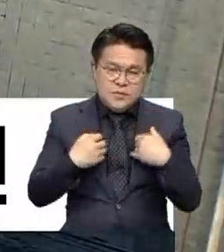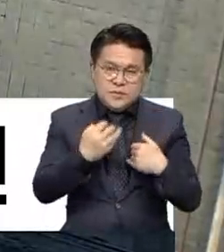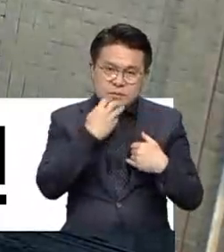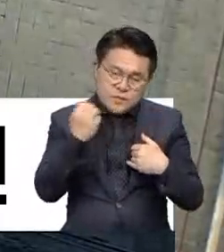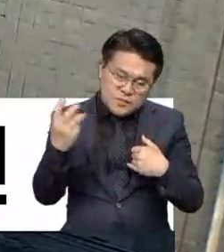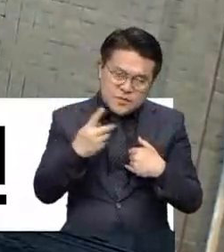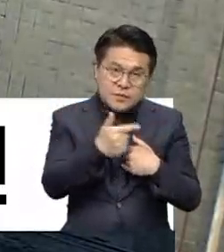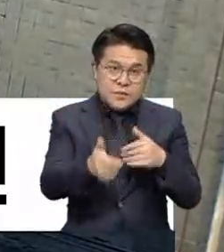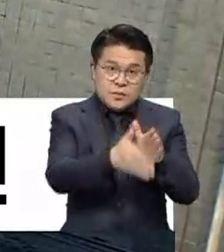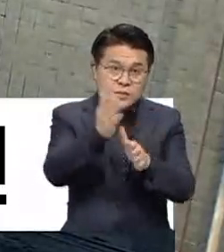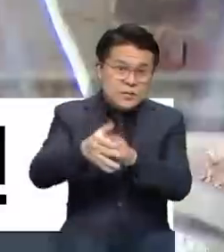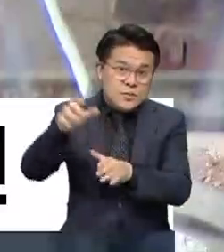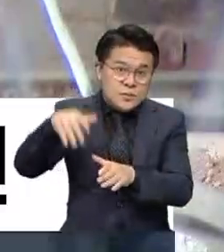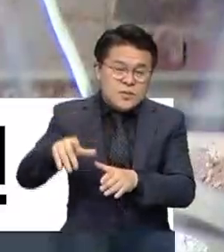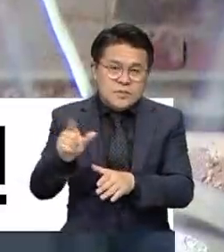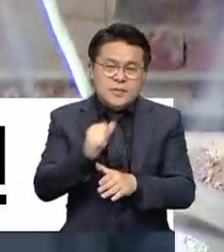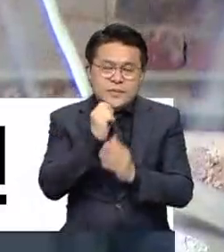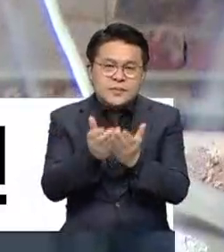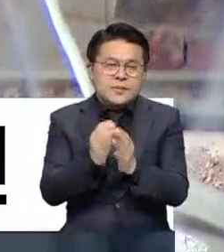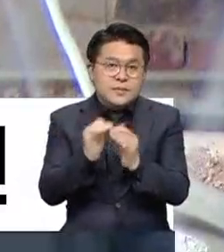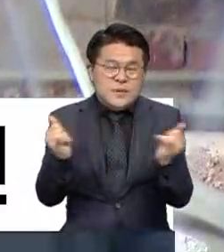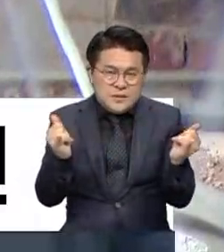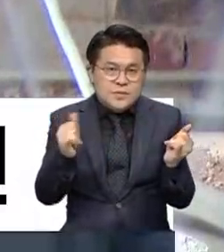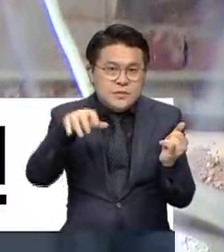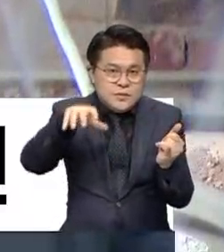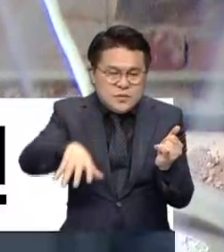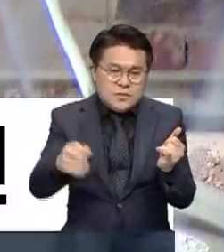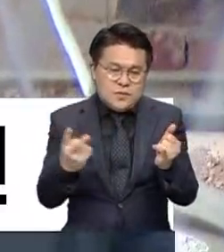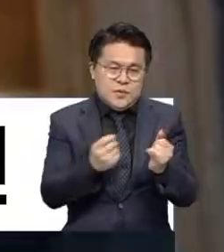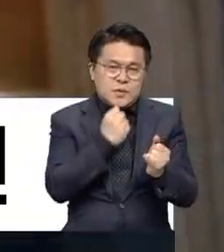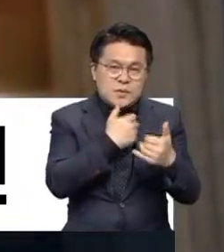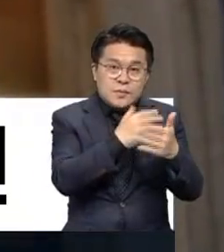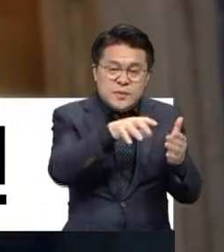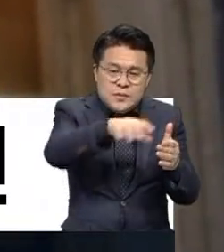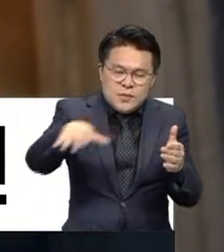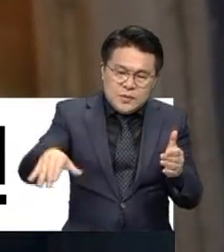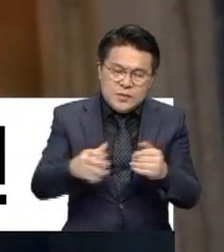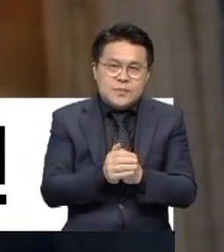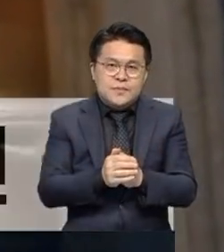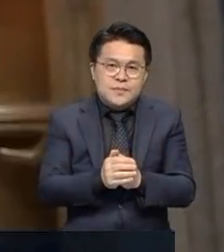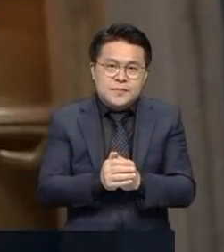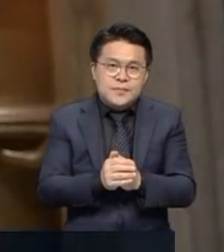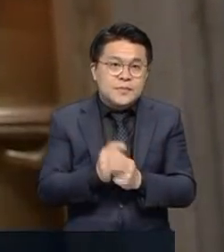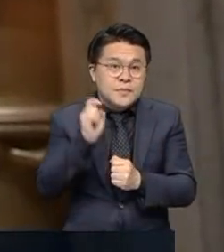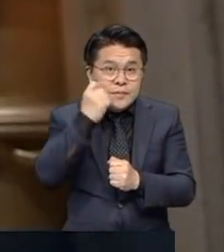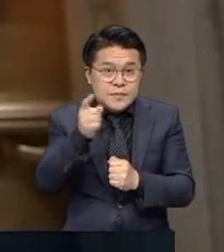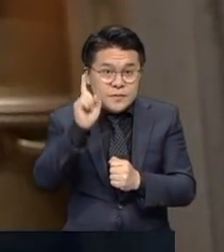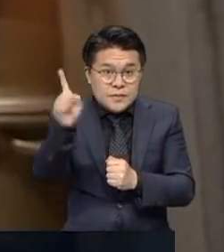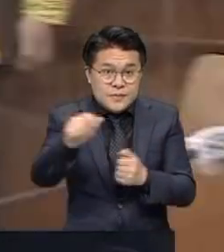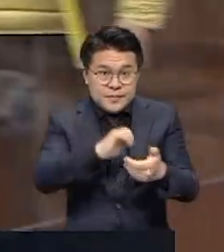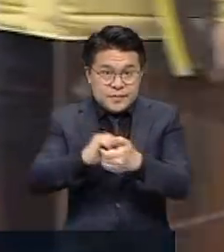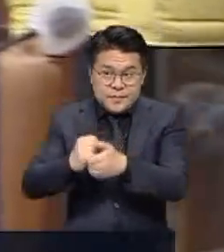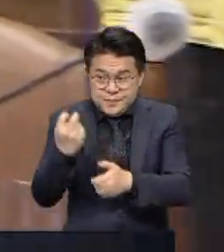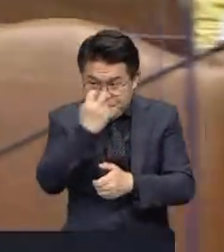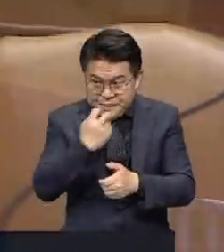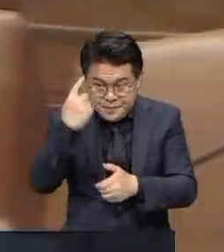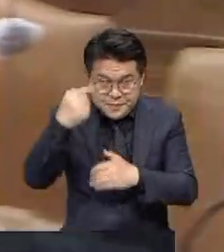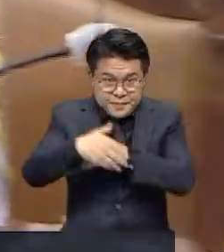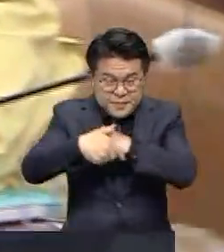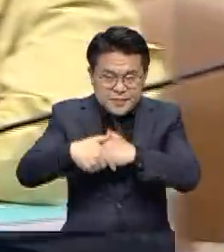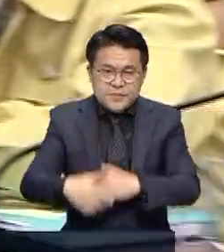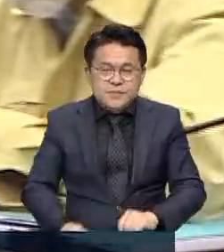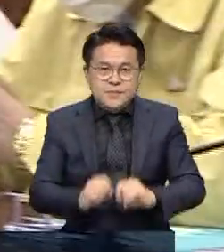수도권과 대도시의 노숙인 시설과 쪽방촌 등에 대해 매달 정기검사를 실시하겠다고 밝혔습니다.